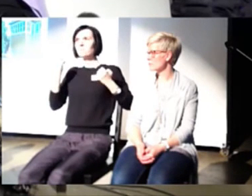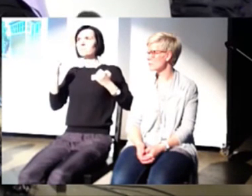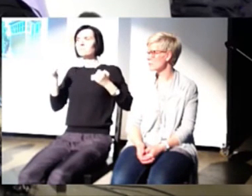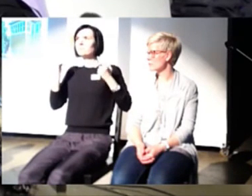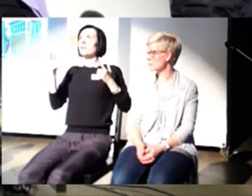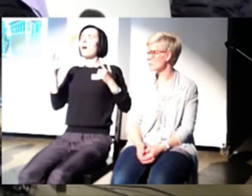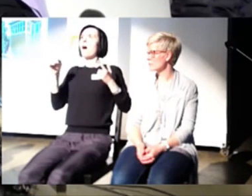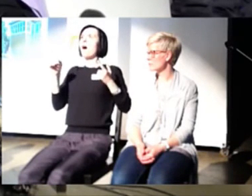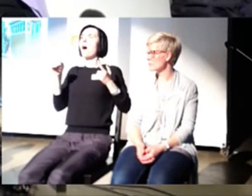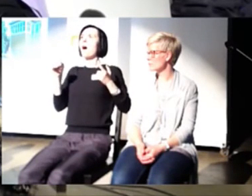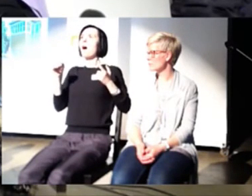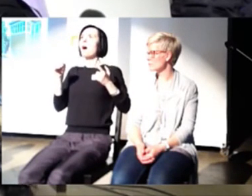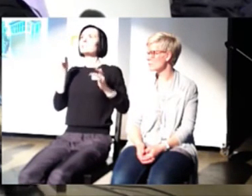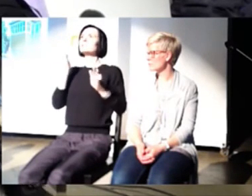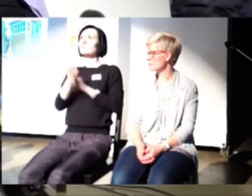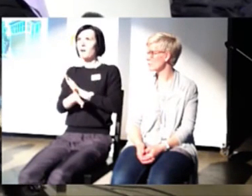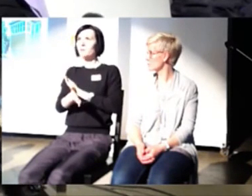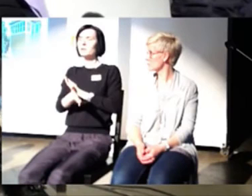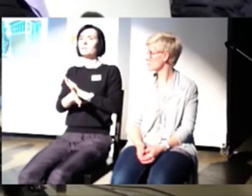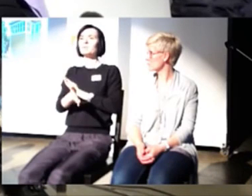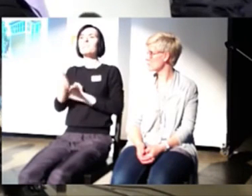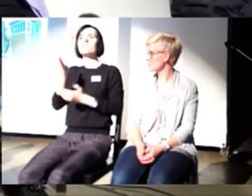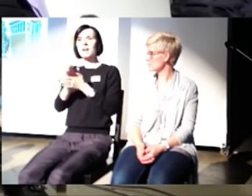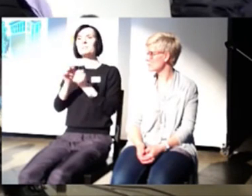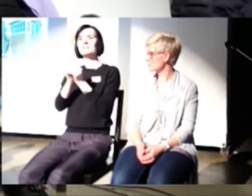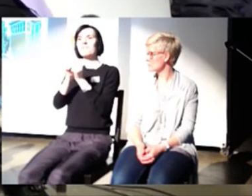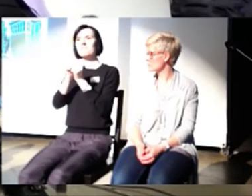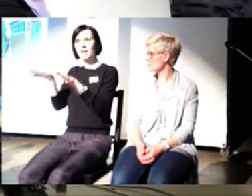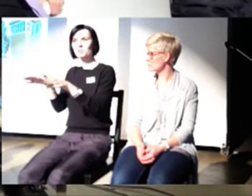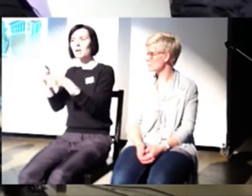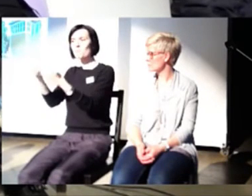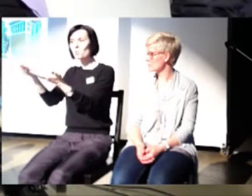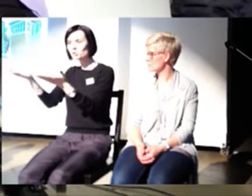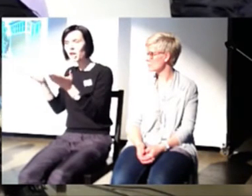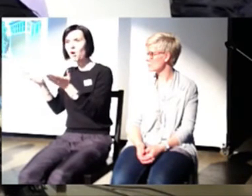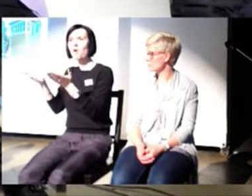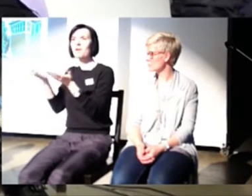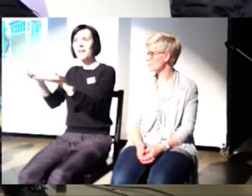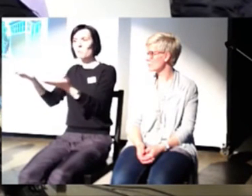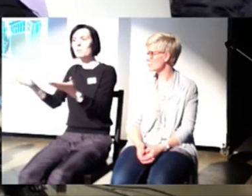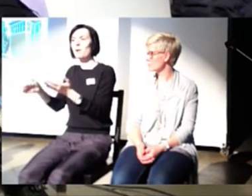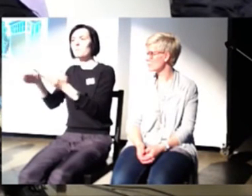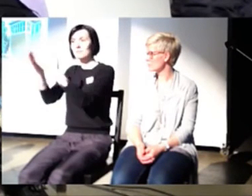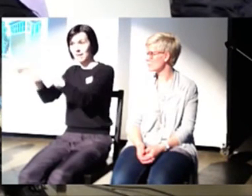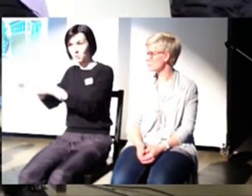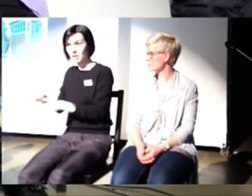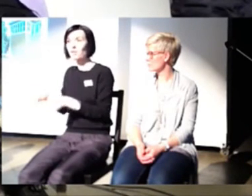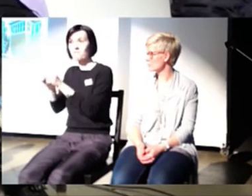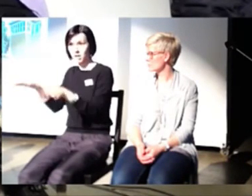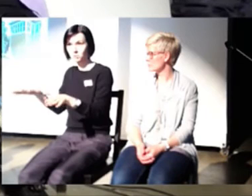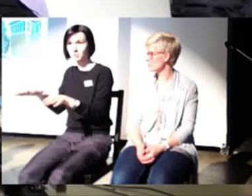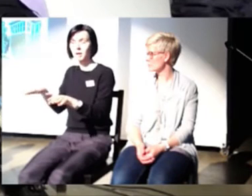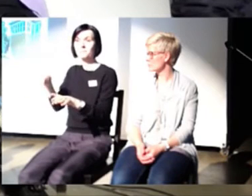muuttamaan museon näyttelykäytäntöjä. Mä kerron esimerkkiä Saaresta, mutta mulla oli vihdoin tilaisuus tavata näitä